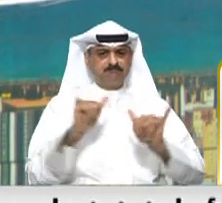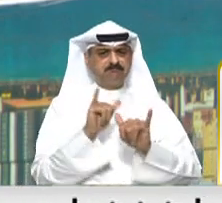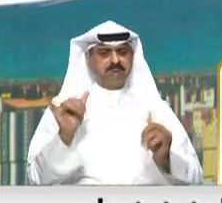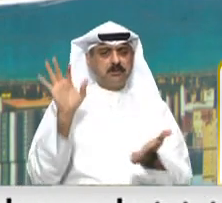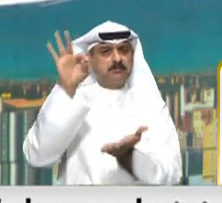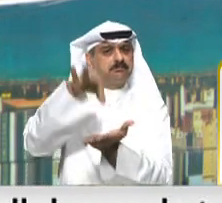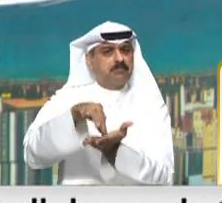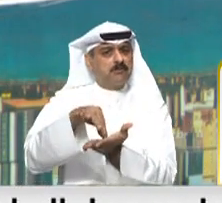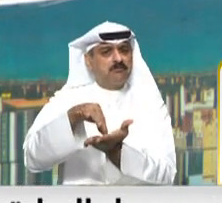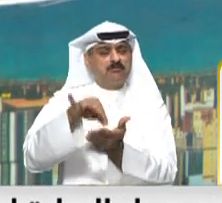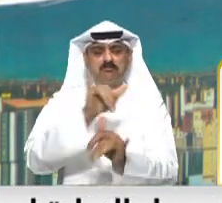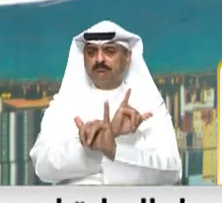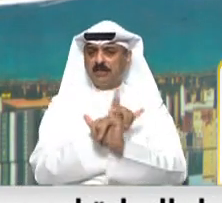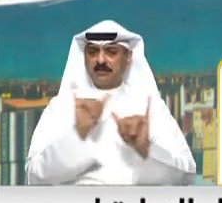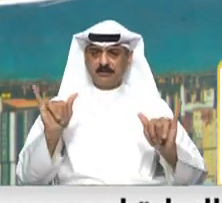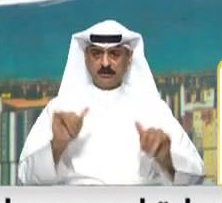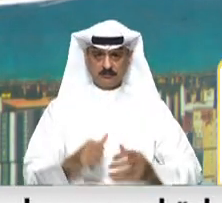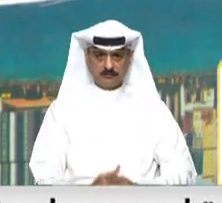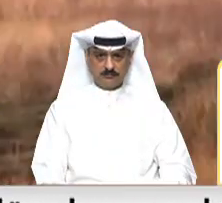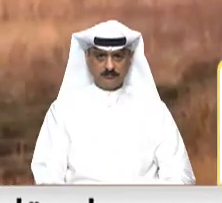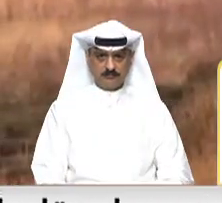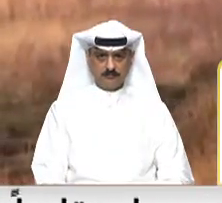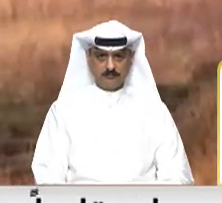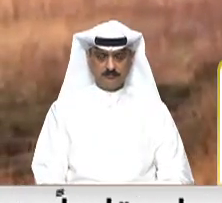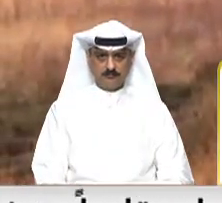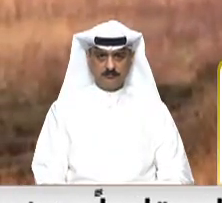الوصول إليهم.